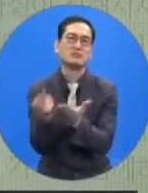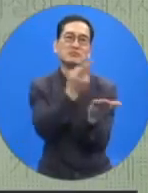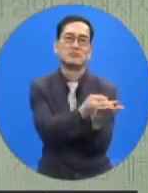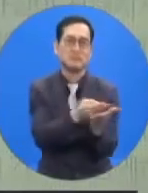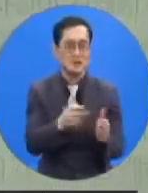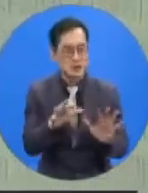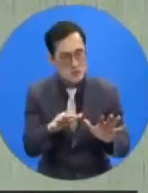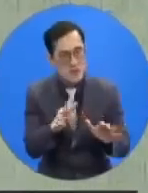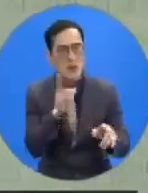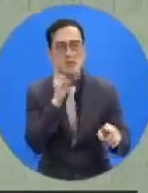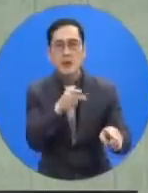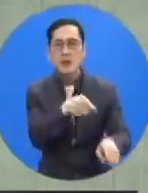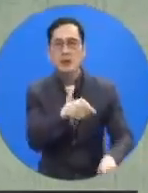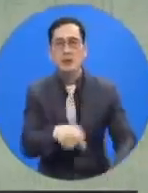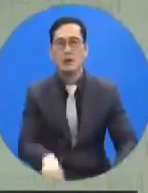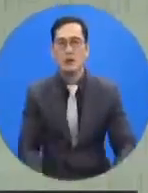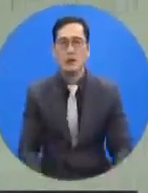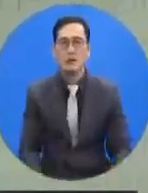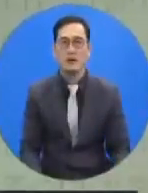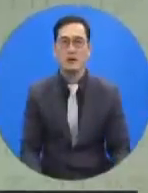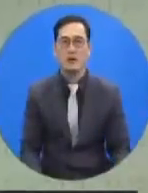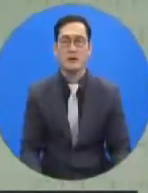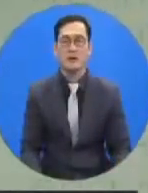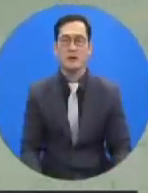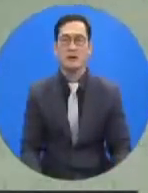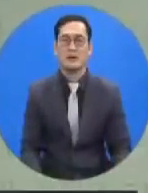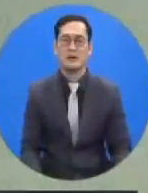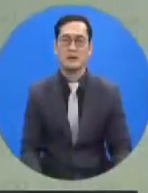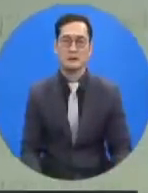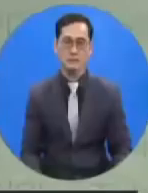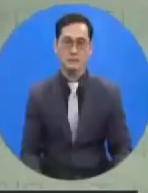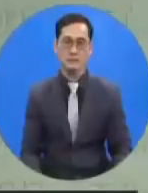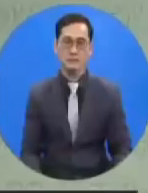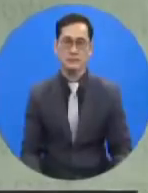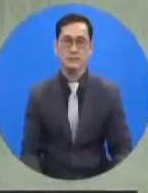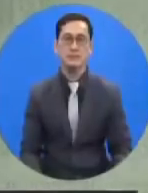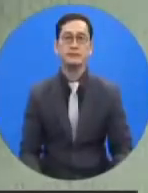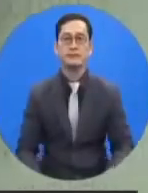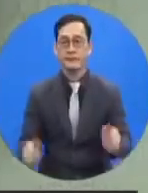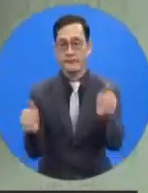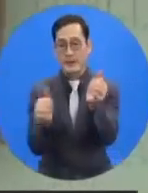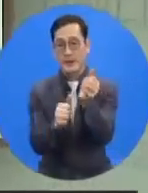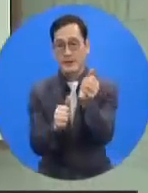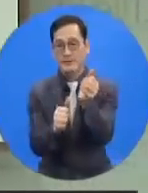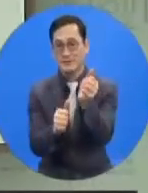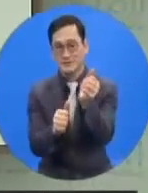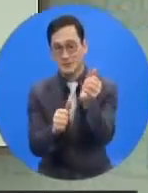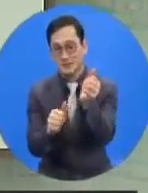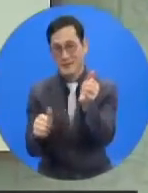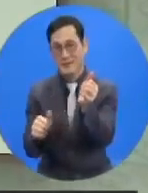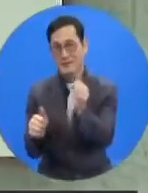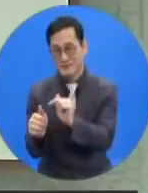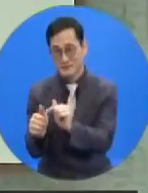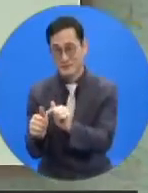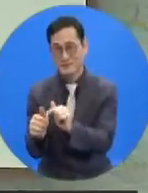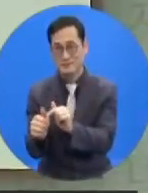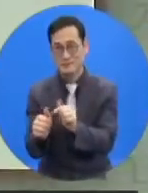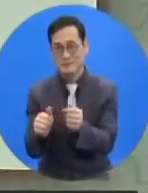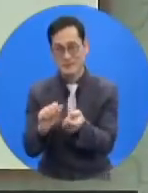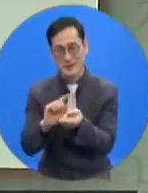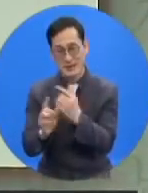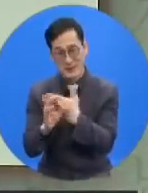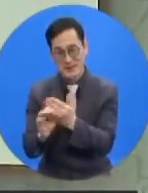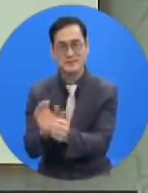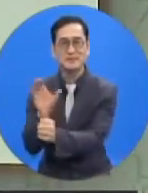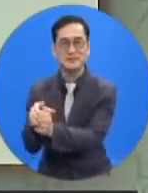상태가 위중해졌다. 폐렴은 아니다. 외무장관의 총리 직무대행을 맡긴 상황. 처칠 뇌졸중 때 내각에서도 숨긴